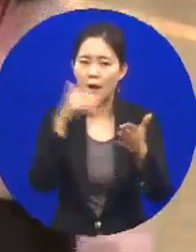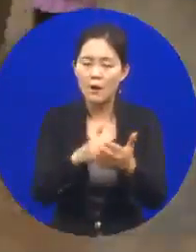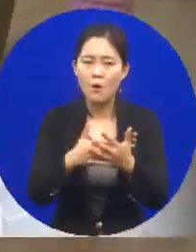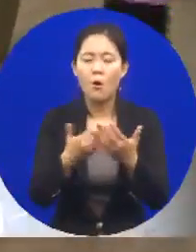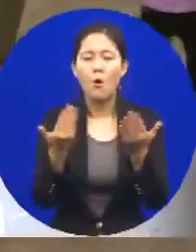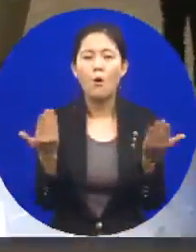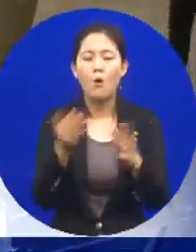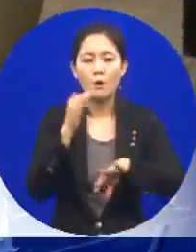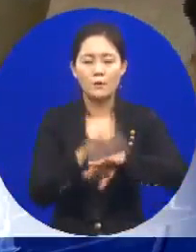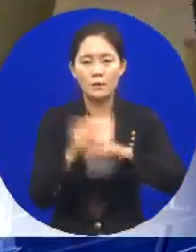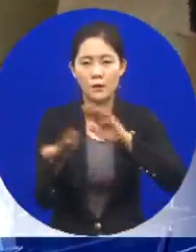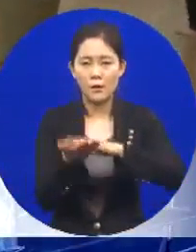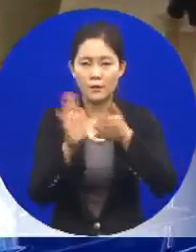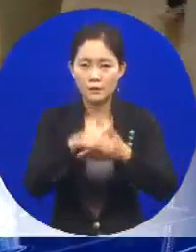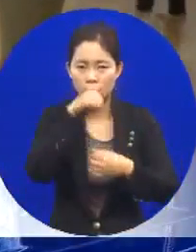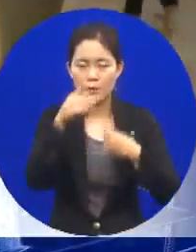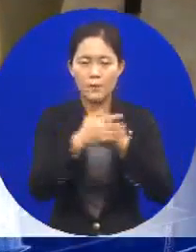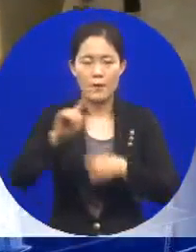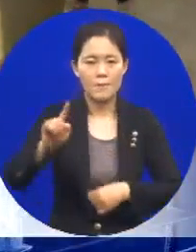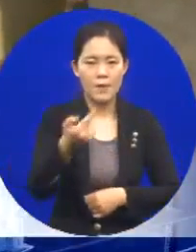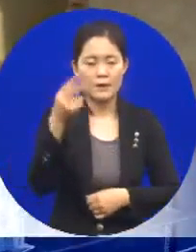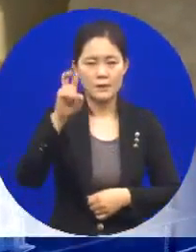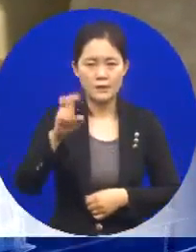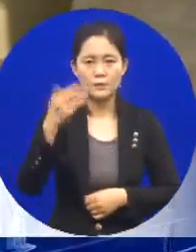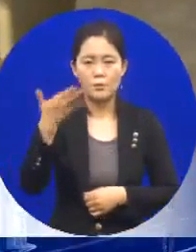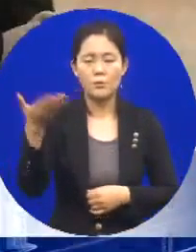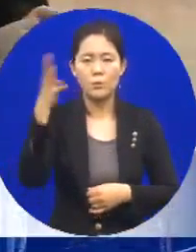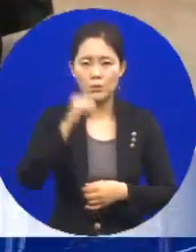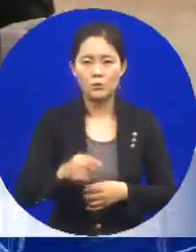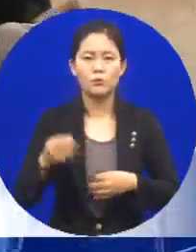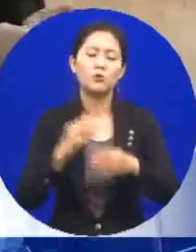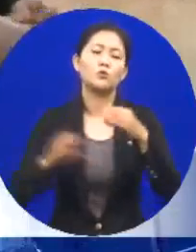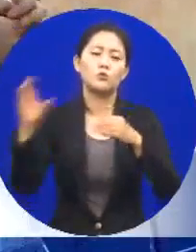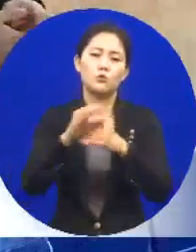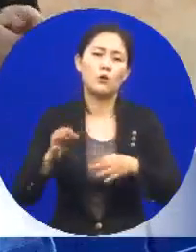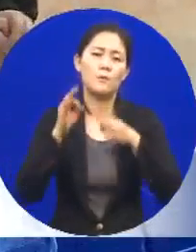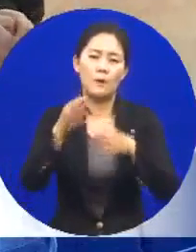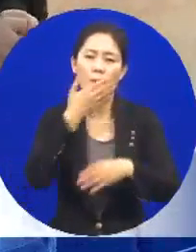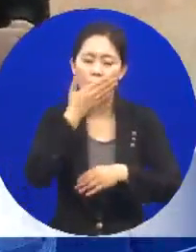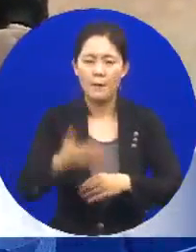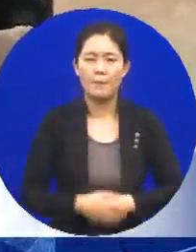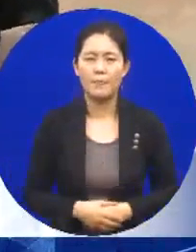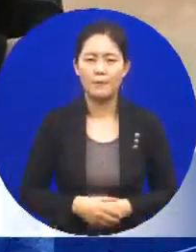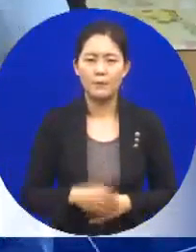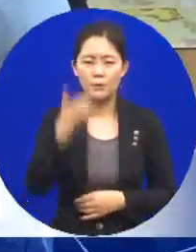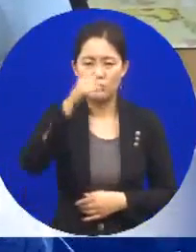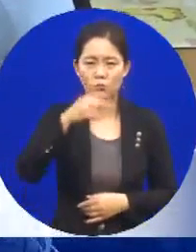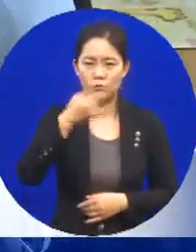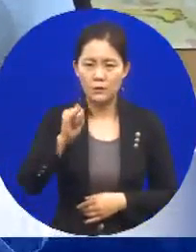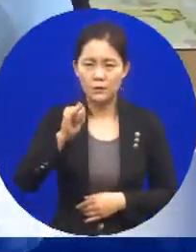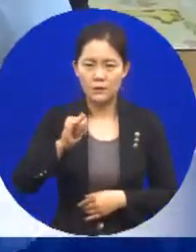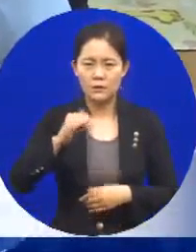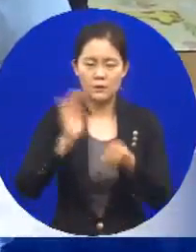어린이집 이용 아동을 위한 누리과정 지원 예산 126억 원을 추가 편성한 가운데 28일 시의회가 이러한 내용의